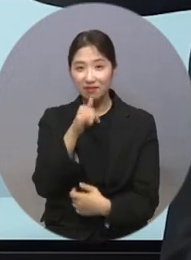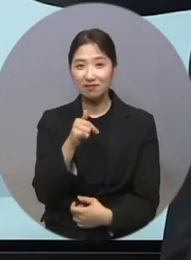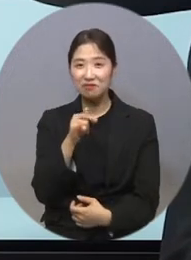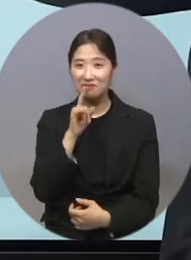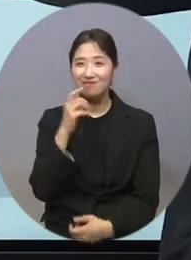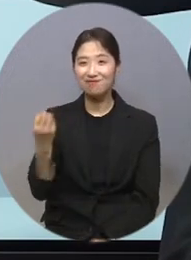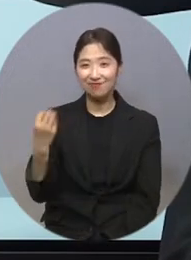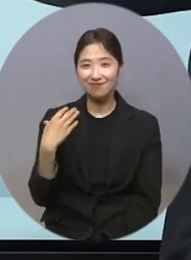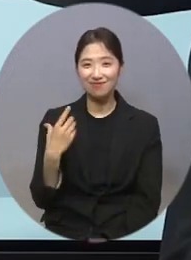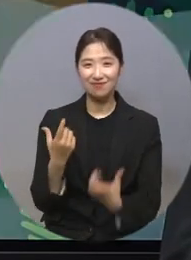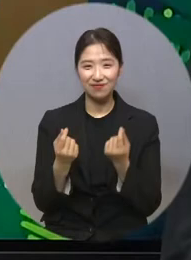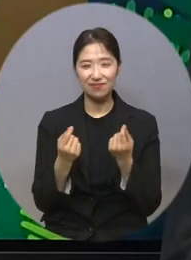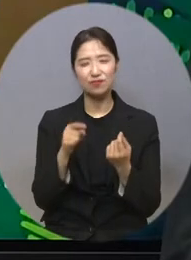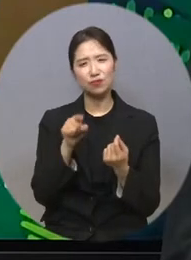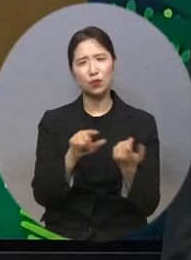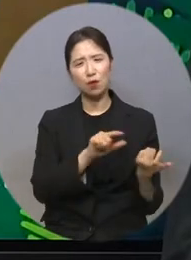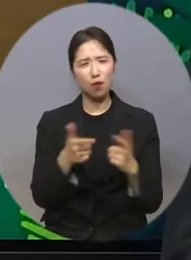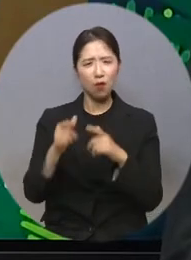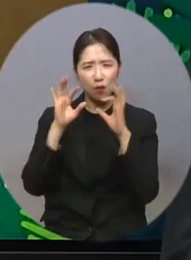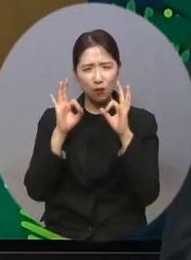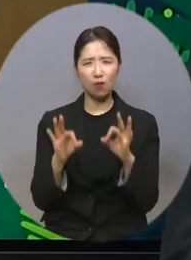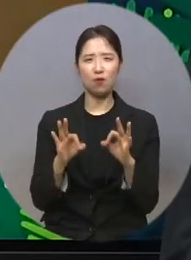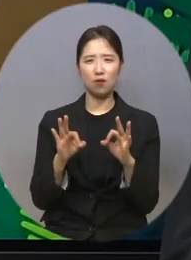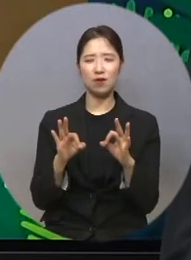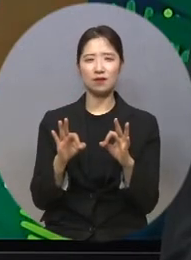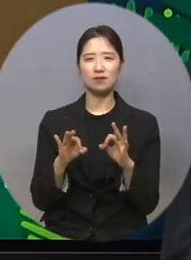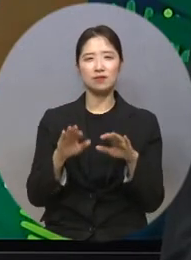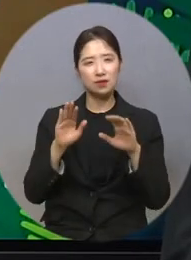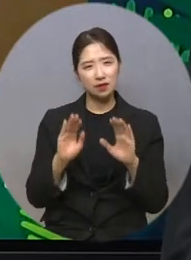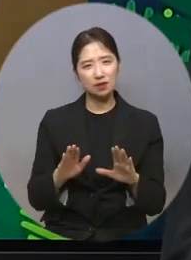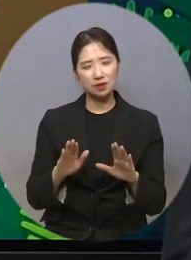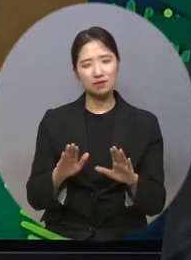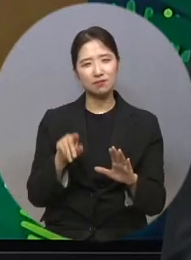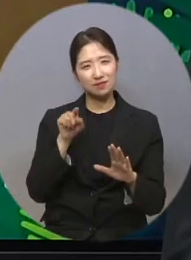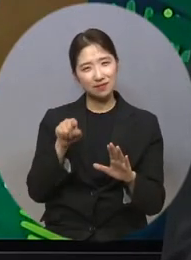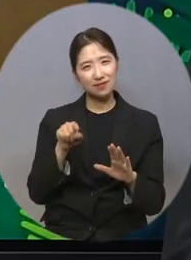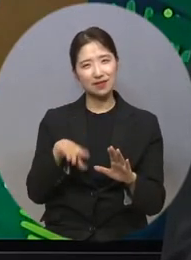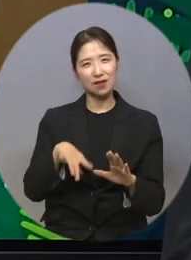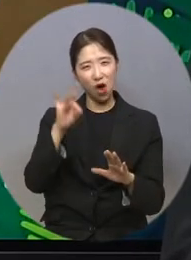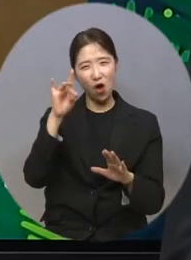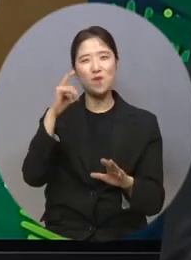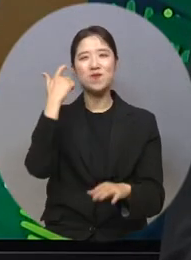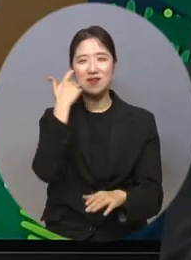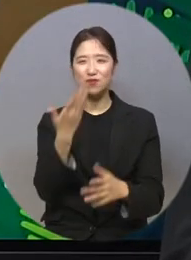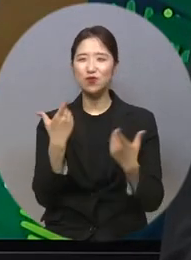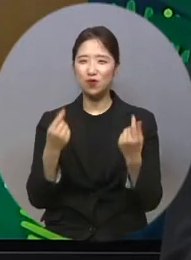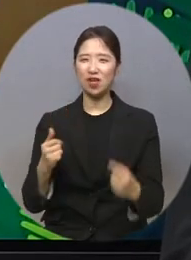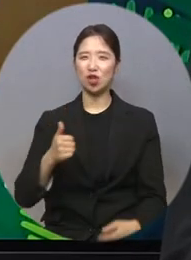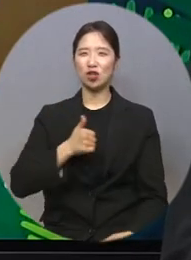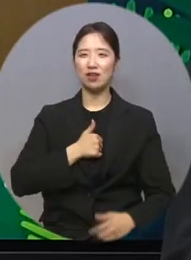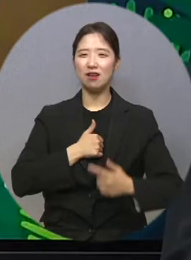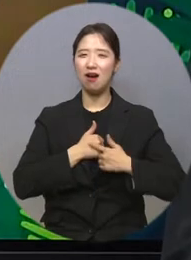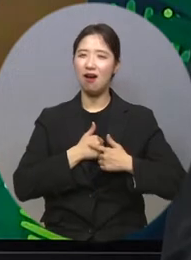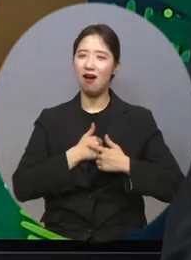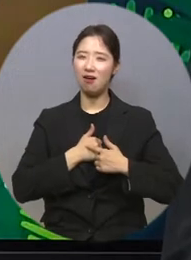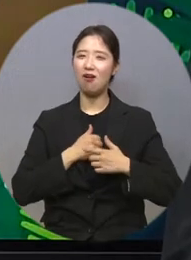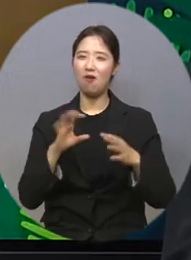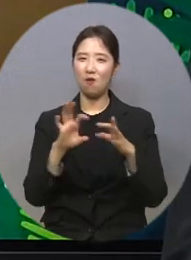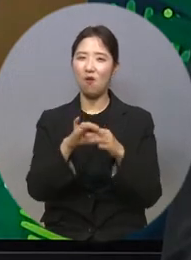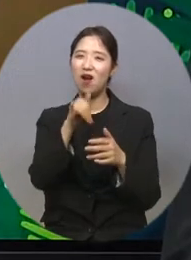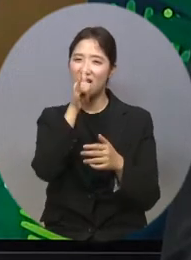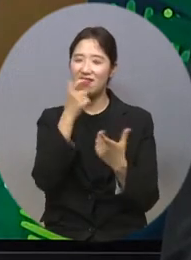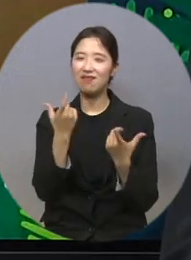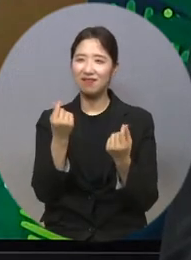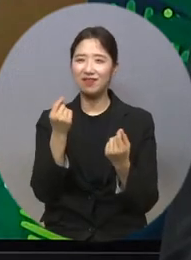기념하신다고 하시잖아요. 그런 것들 여러 가지 것들이 지금 이제 한번 여쭤본 정체성과 다 연결되지 않나 말씀